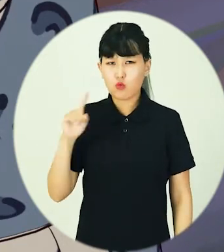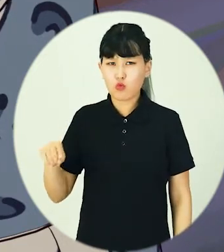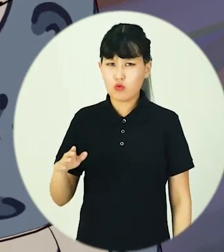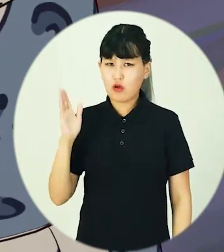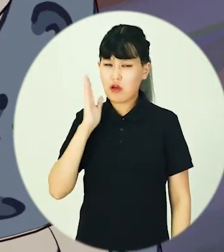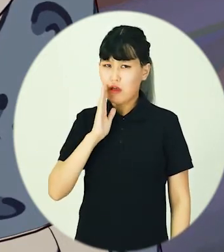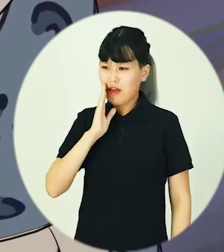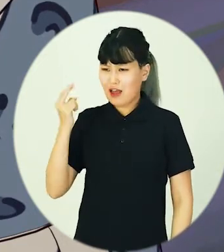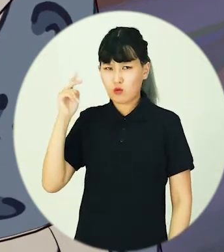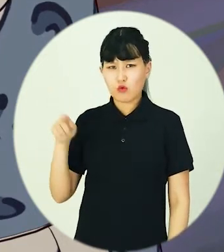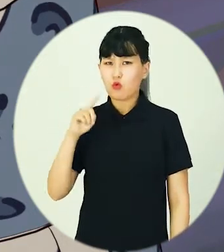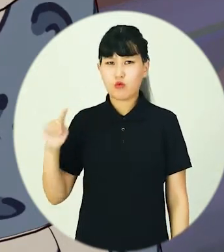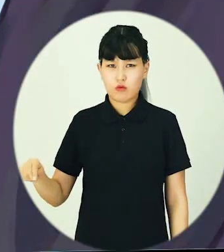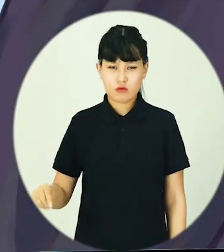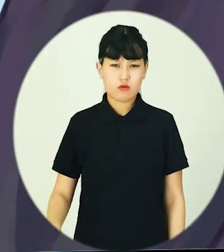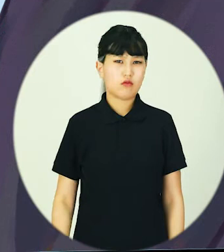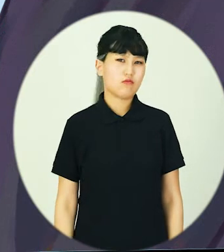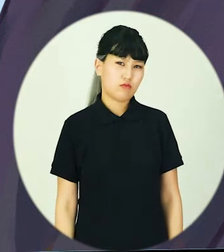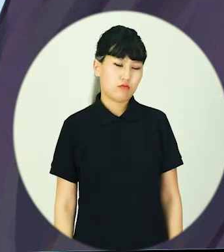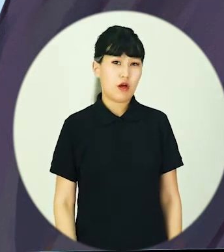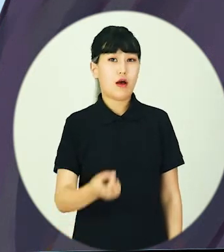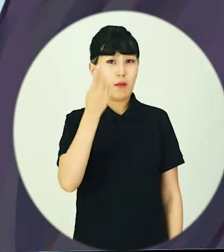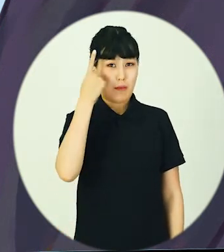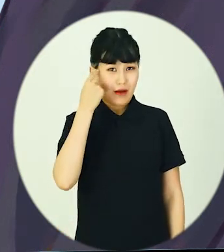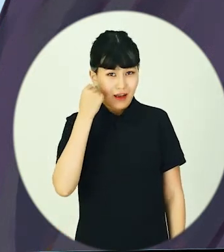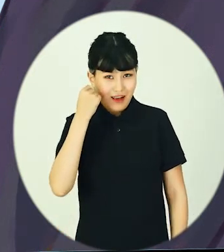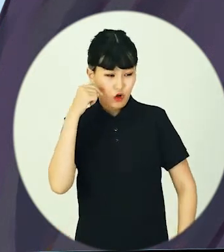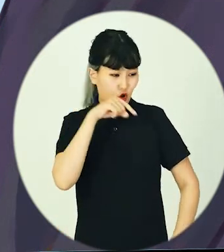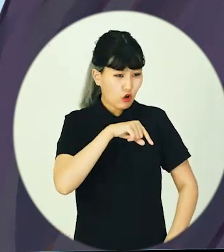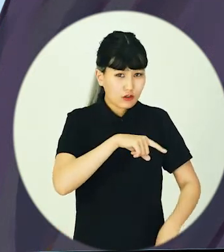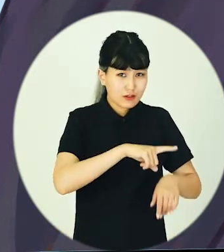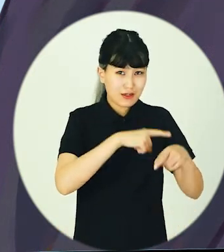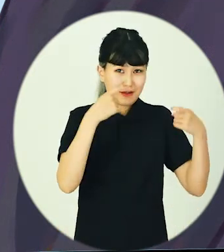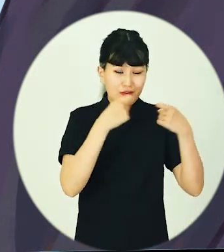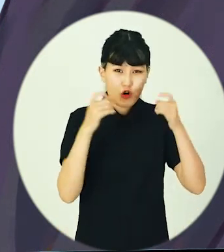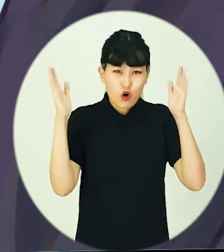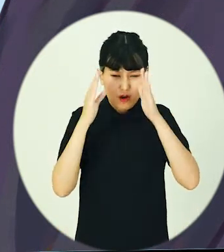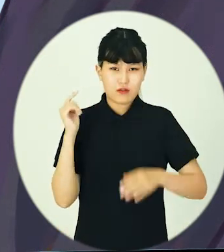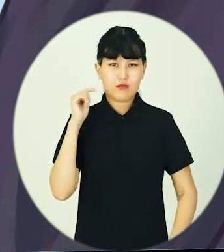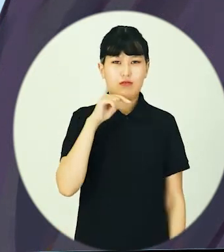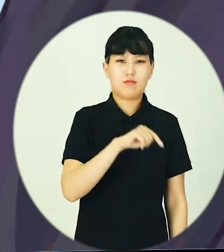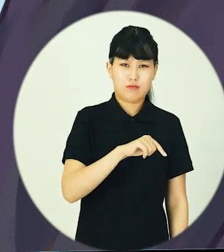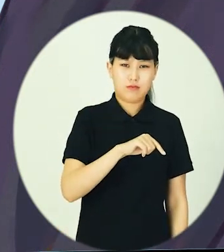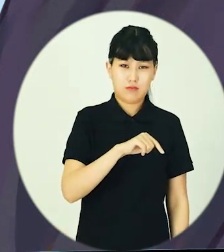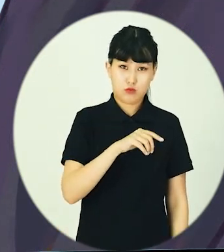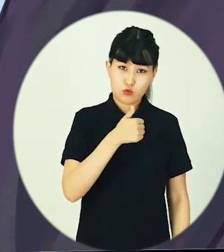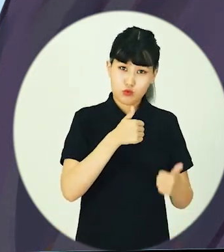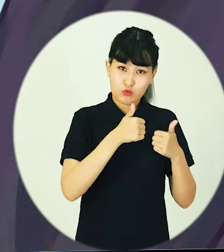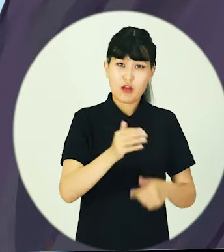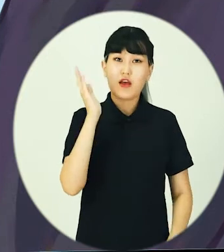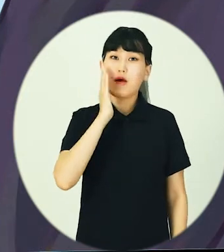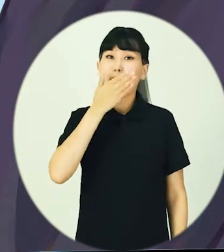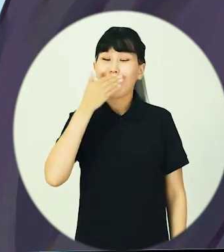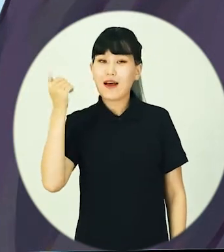Ээж ойл болохгүй. Тэгвэл би яг маргааш өдөд ирэй л дээ. Ээж ч юм байхгүй бол чи үрнийхээ аман дээр сууж